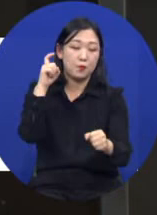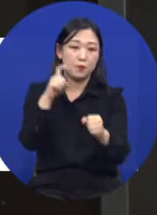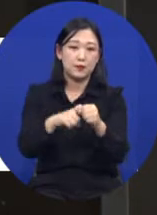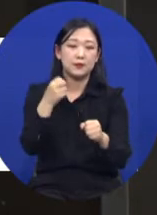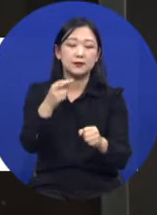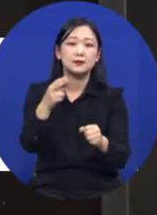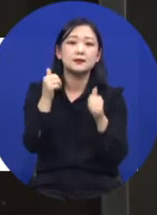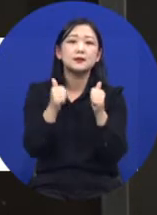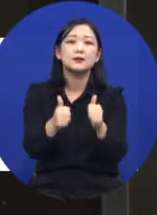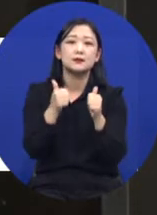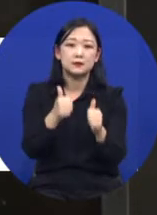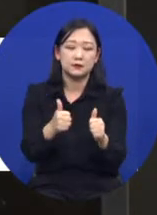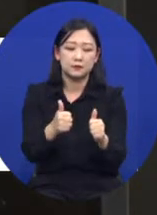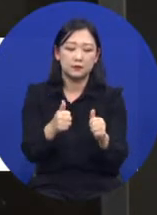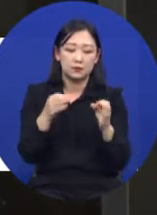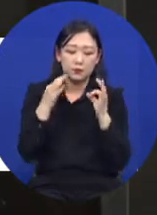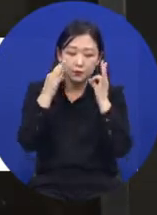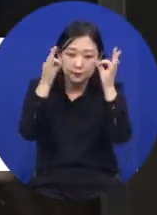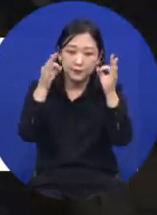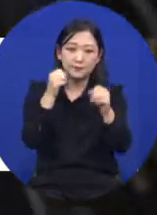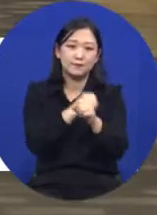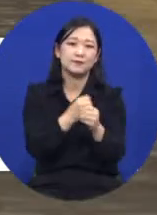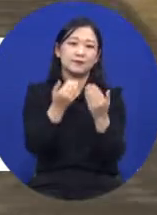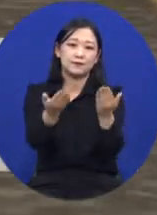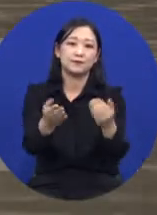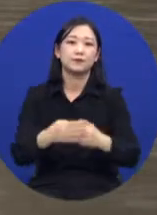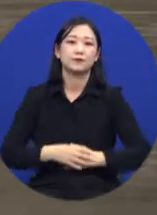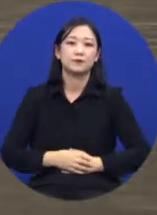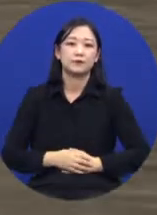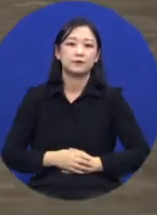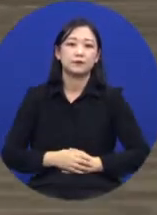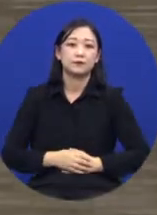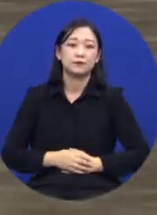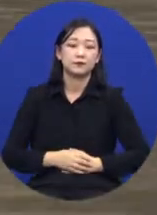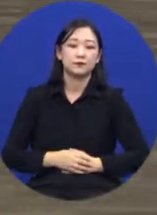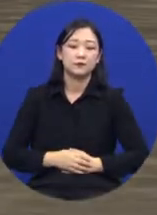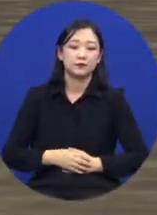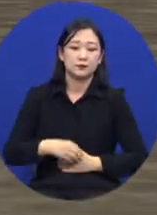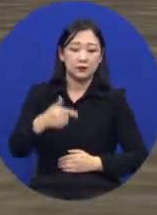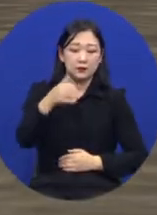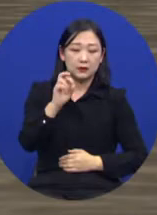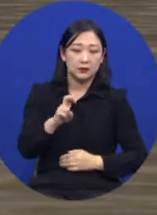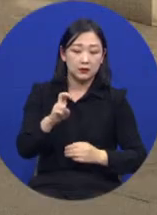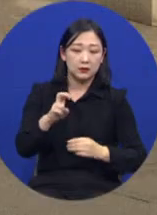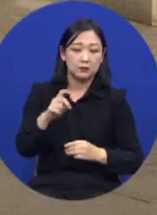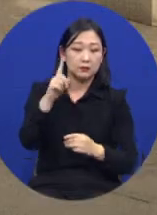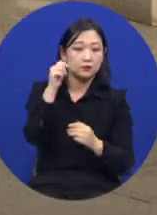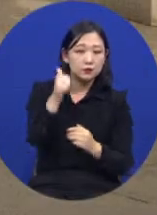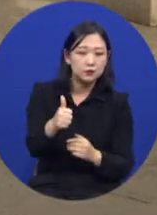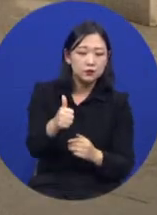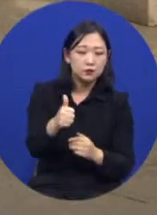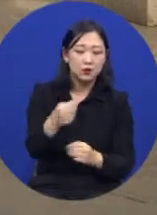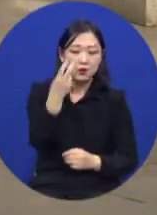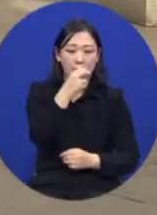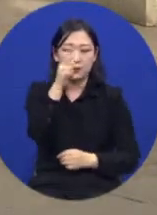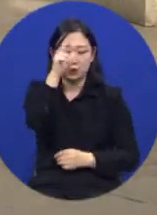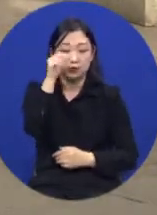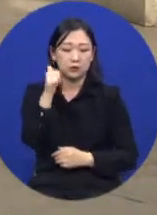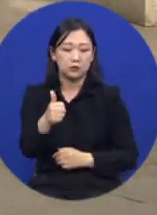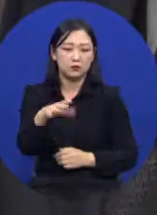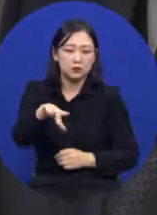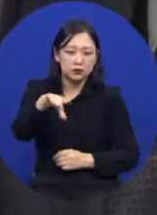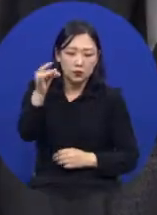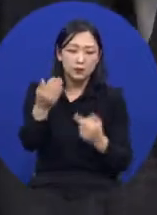업무 수행에 최선을 다해줄 것을 당부합니다. 한편 김 총장은 현판식에 앞서 검찰총장으로서는